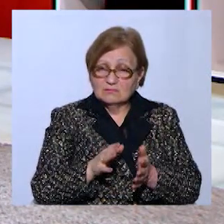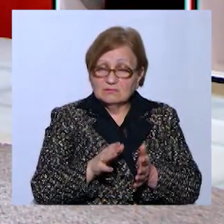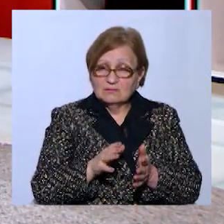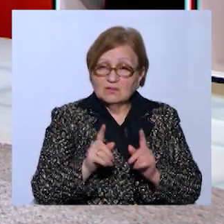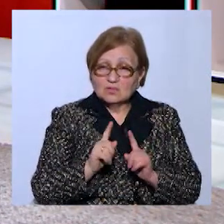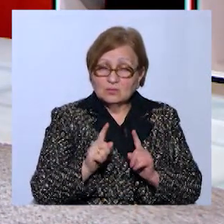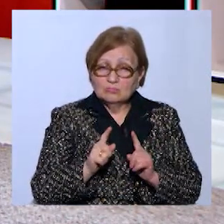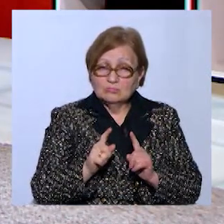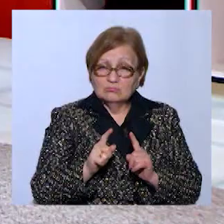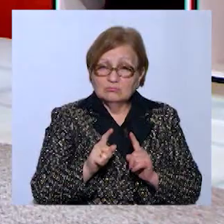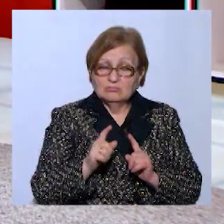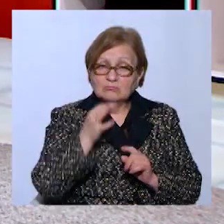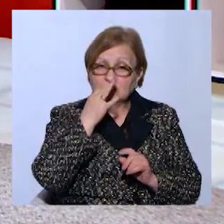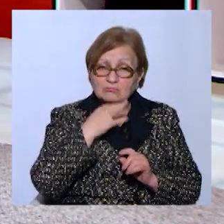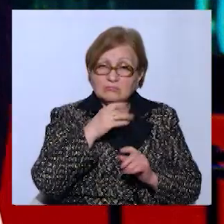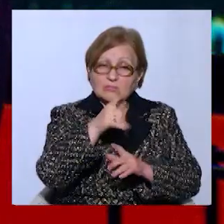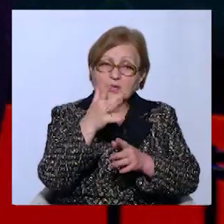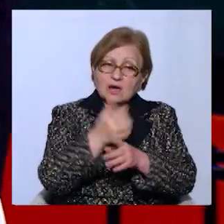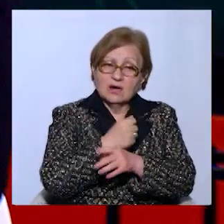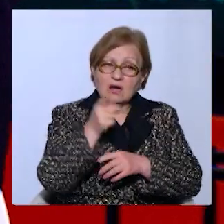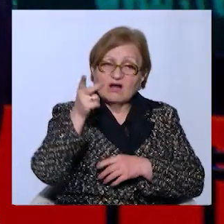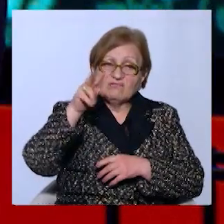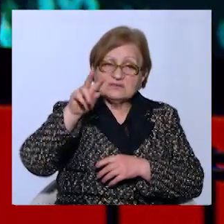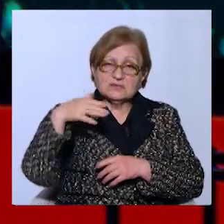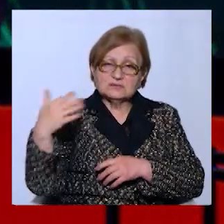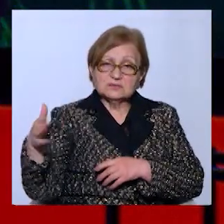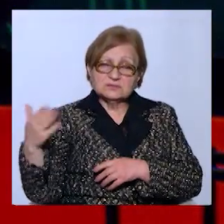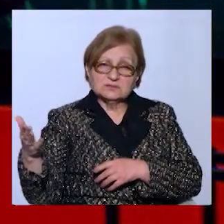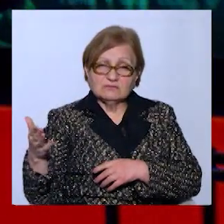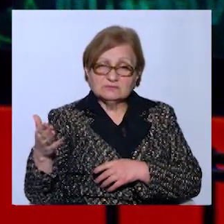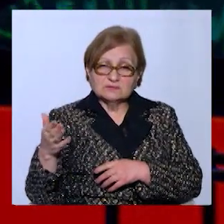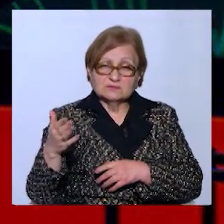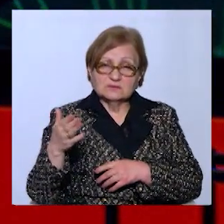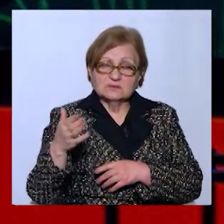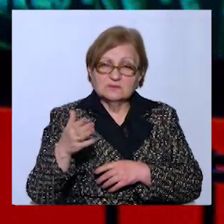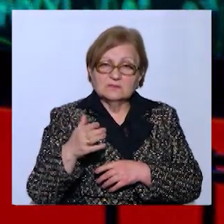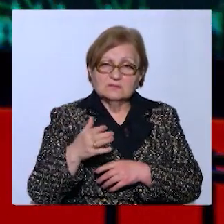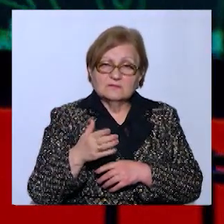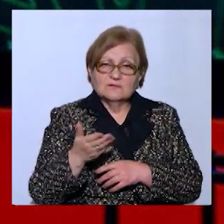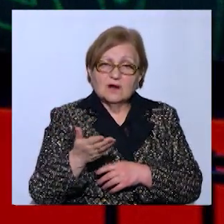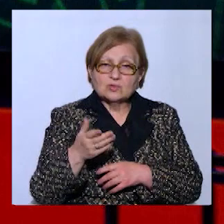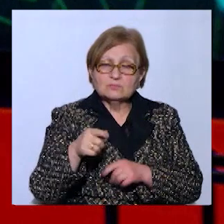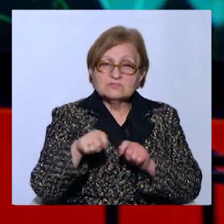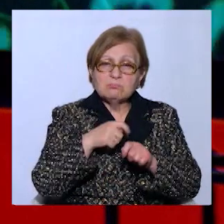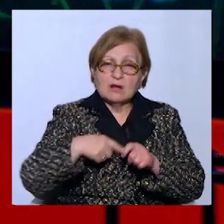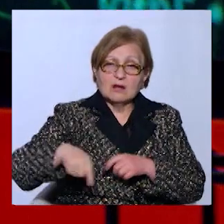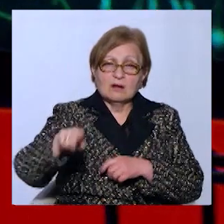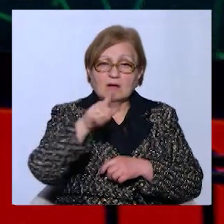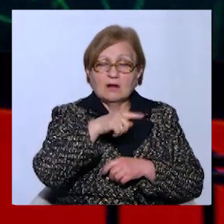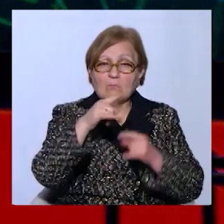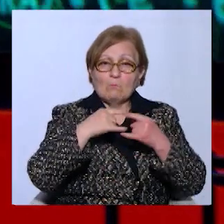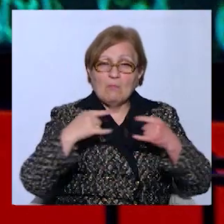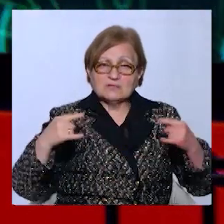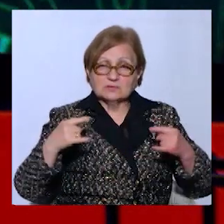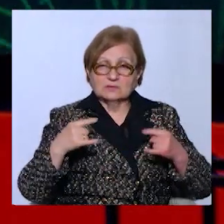რომ მეუნებიან მიპოვნე იმ კვადრატის გვერდი, ანუ მიპოვნე ის კვადრატი, ეს ხომ ერთი იგივეა, რომლის ფართობიც არის ამ